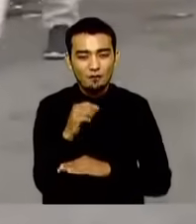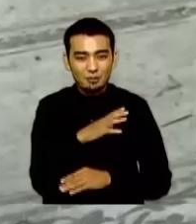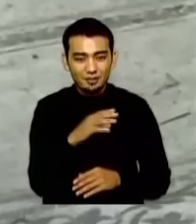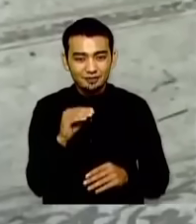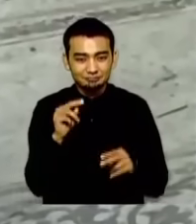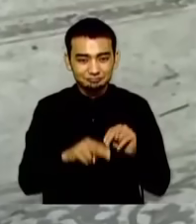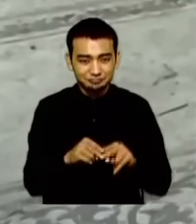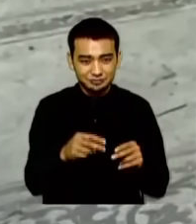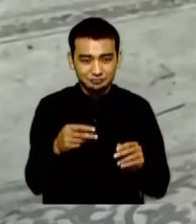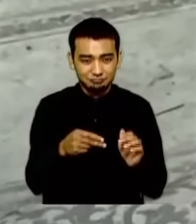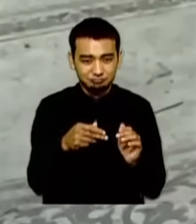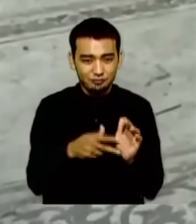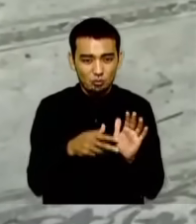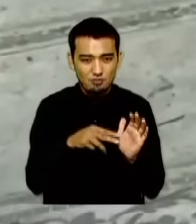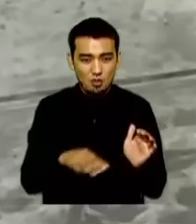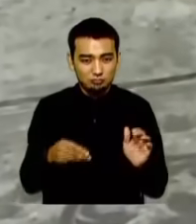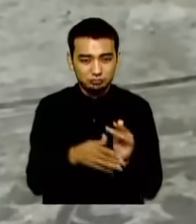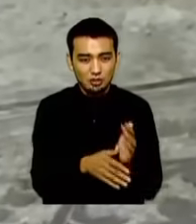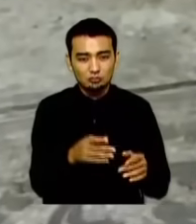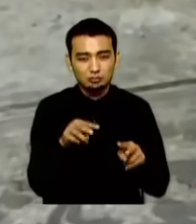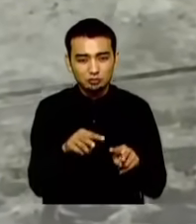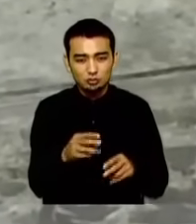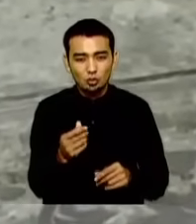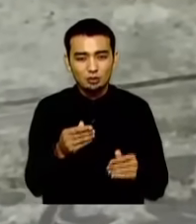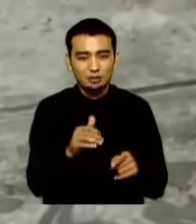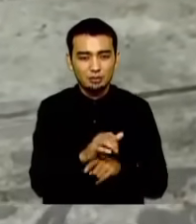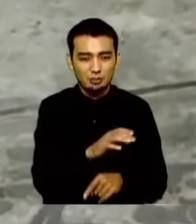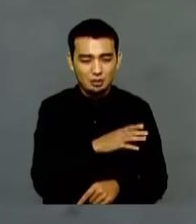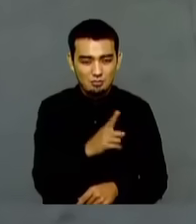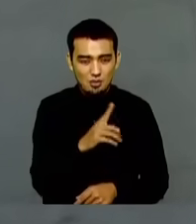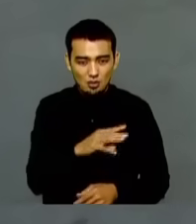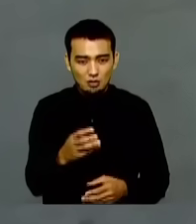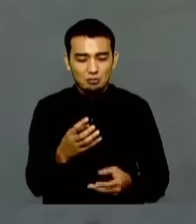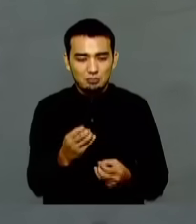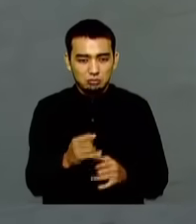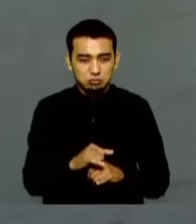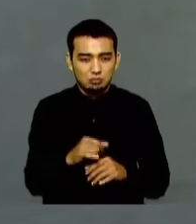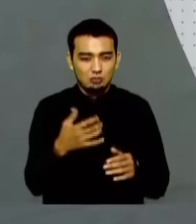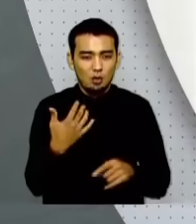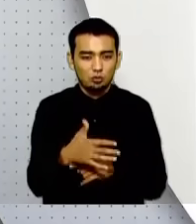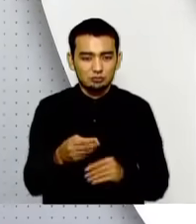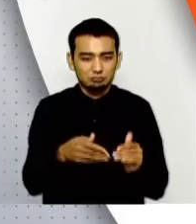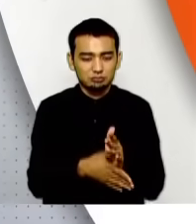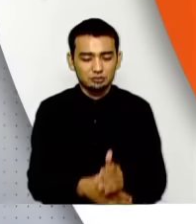ауасы. Оларды күтіп ұстау үшін бюджеттен қанша қаражат бөлінді? Миллиондар тағы ауаға кетпей ме?